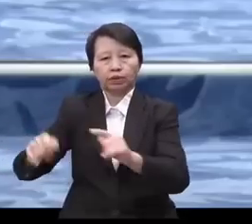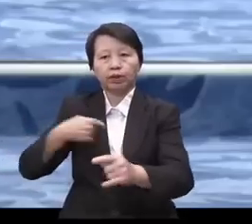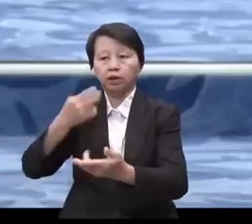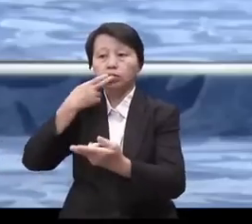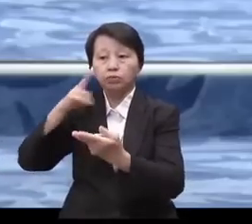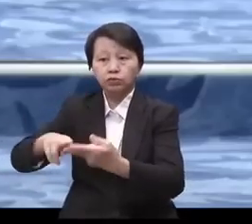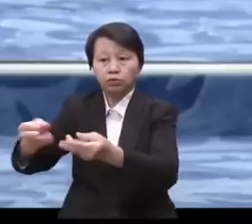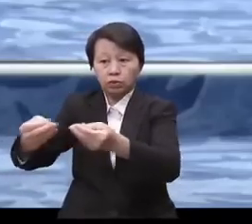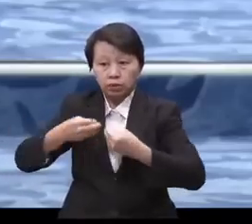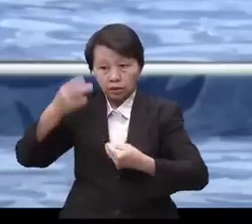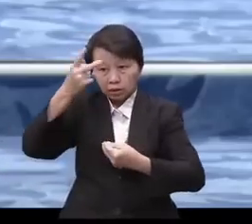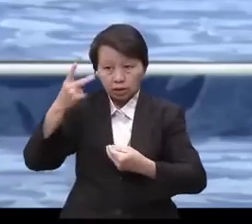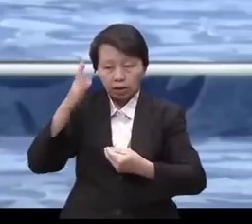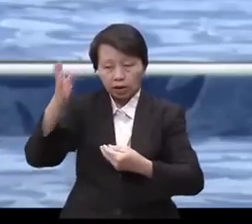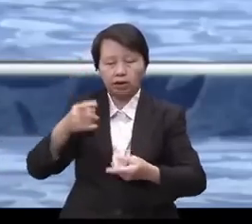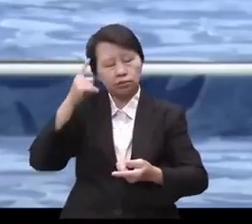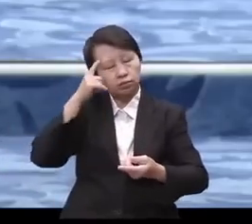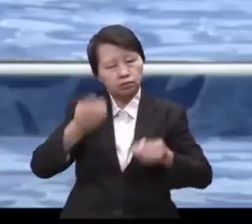daripada Keringau.